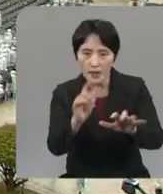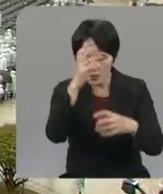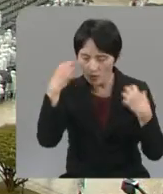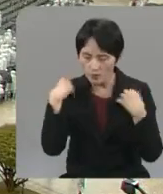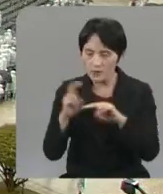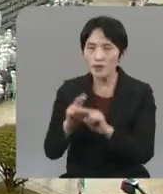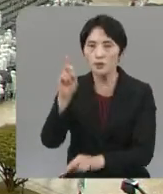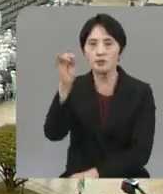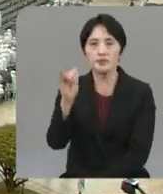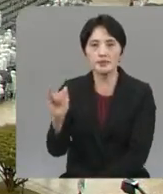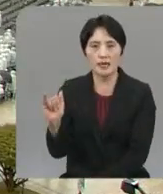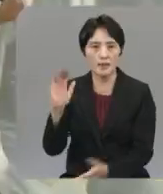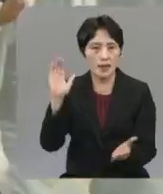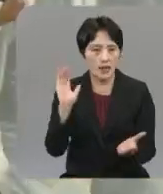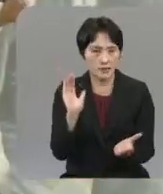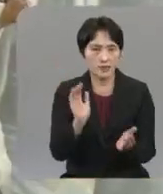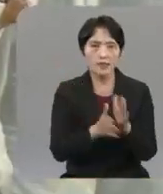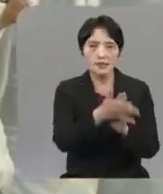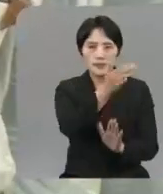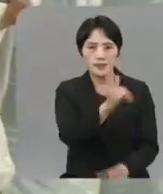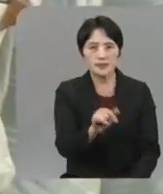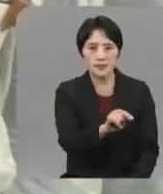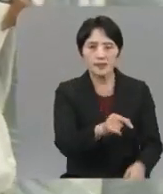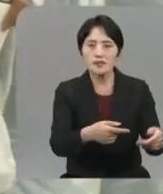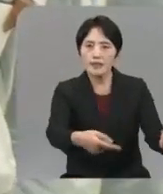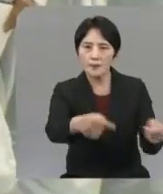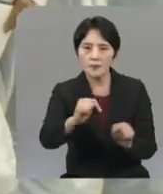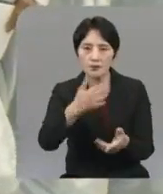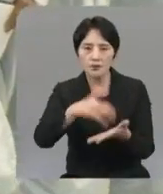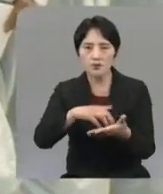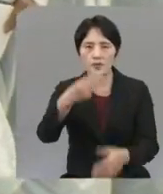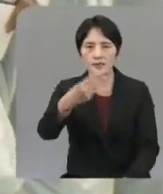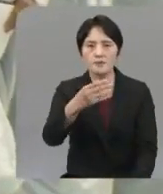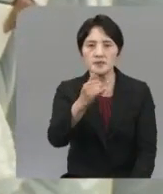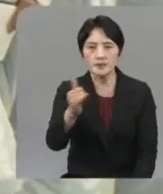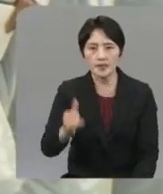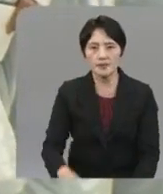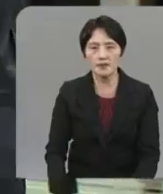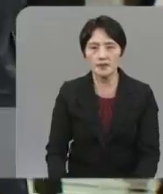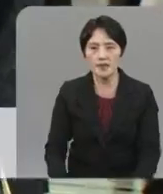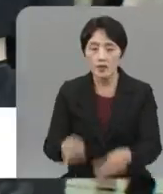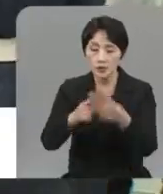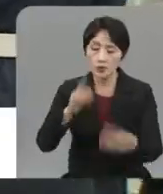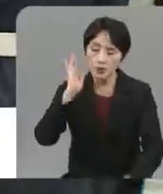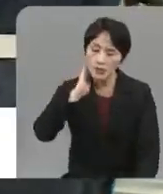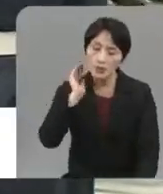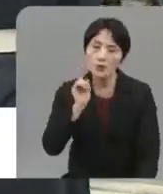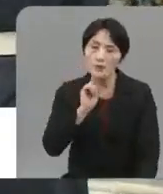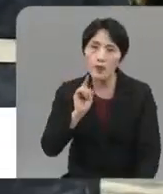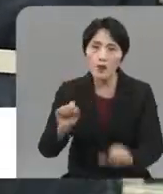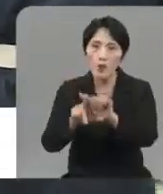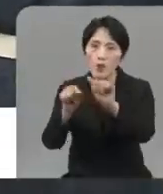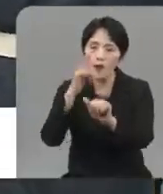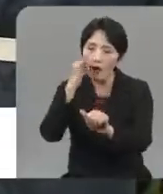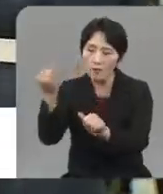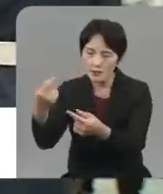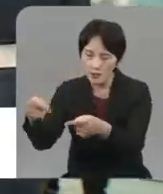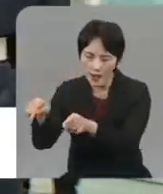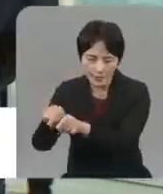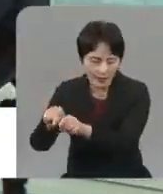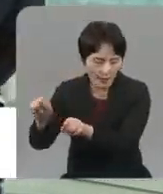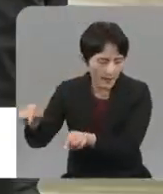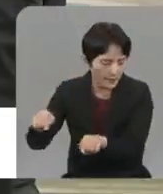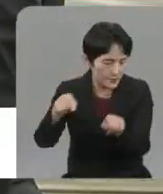на национальном кладбище в Кванджу её тема дух Майского движения вместе с народом всё выступлении на церемонии